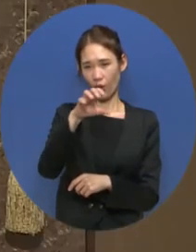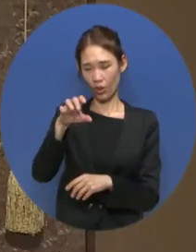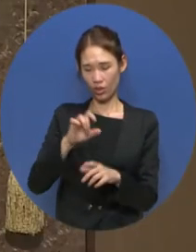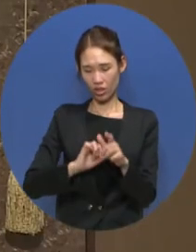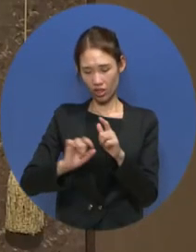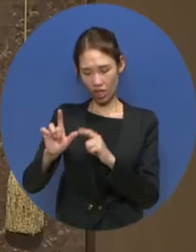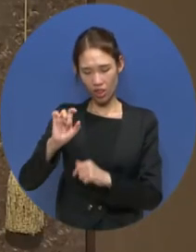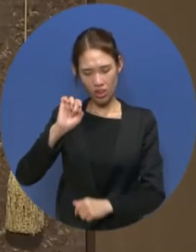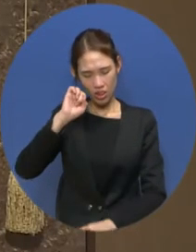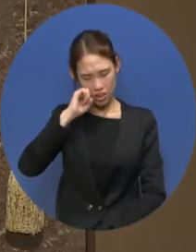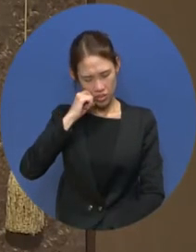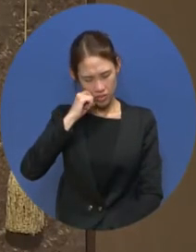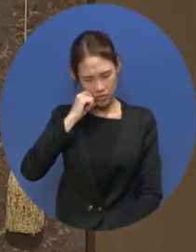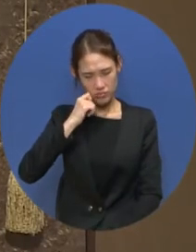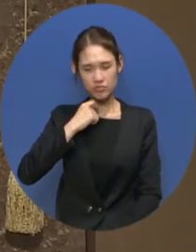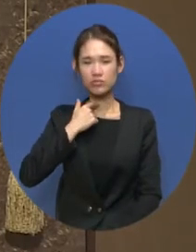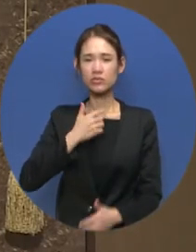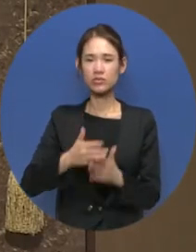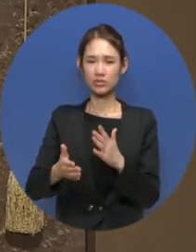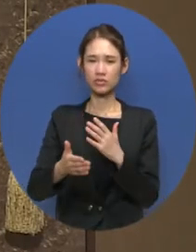있었어요. 그때 저희가